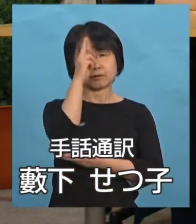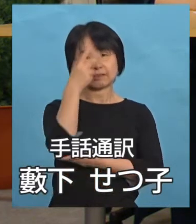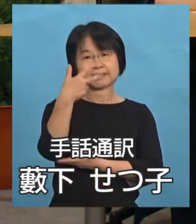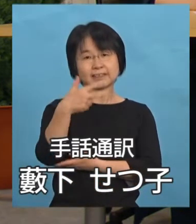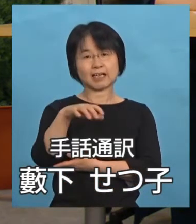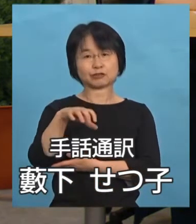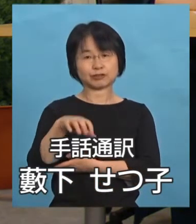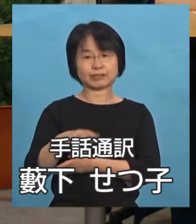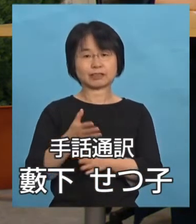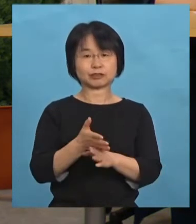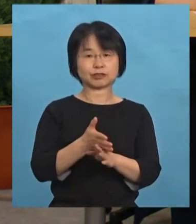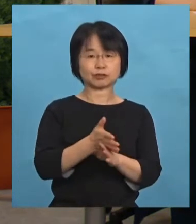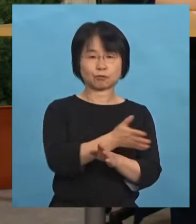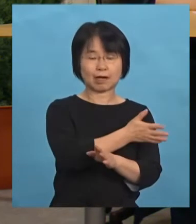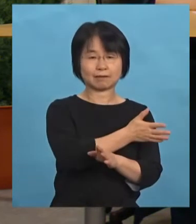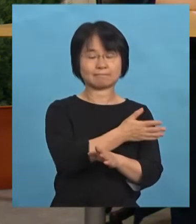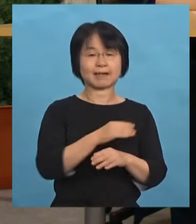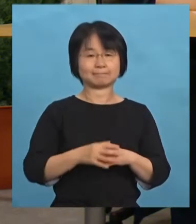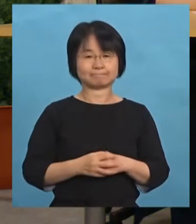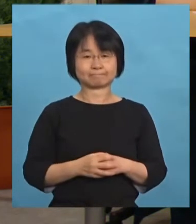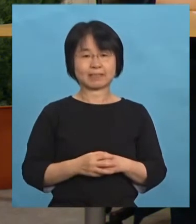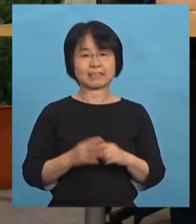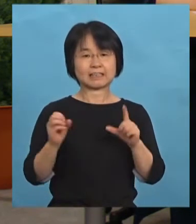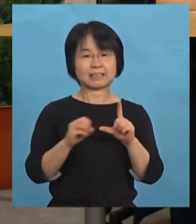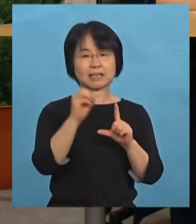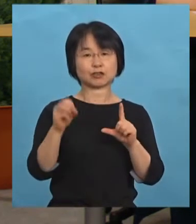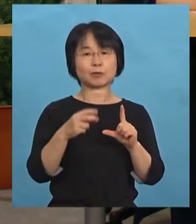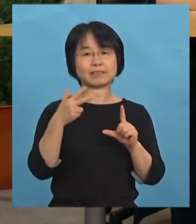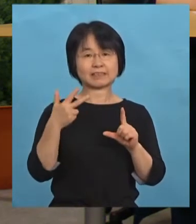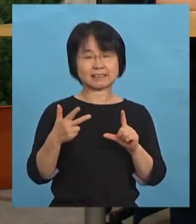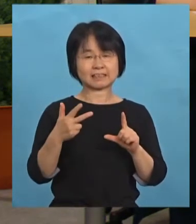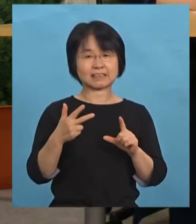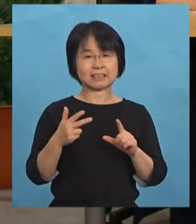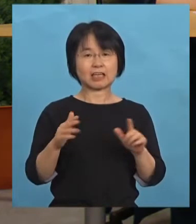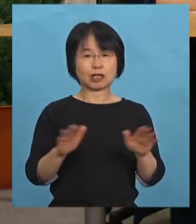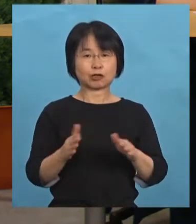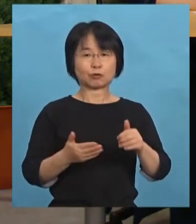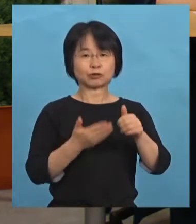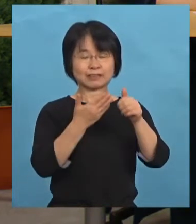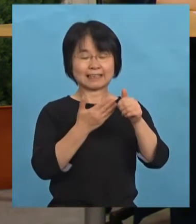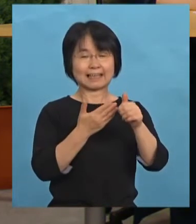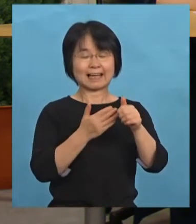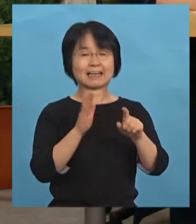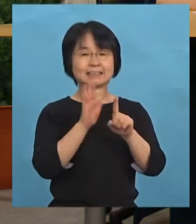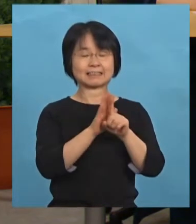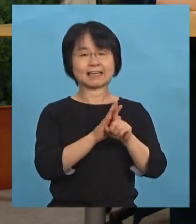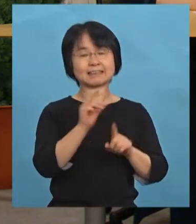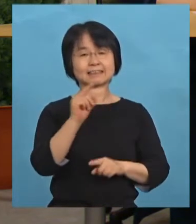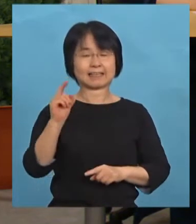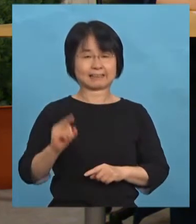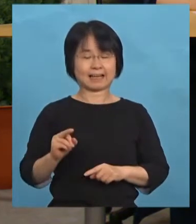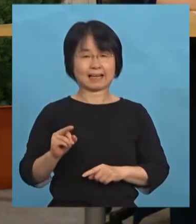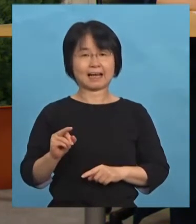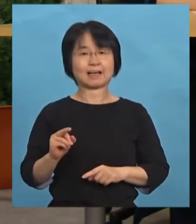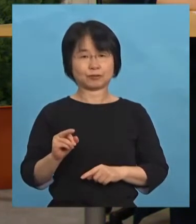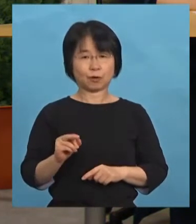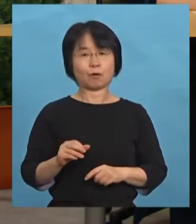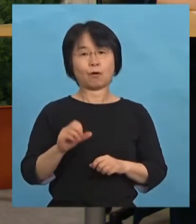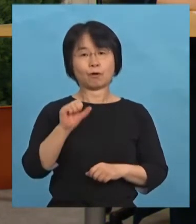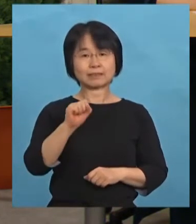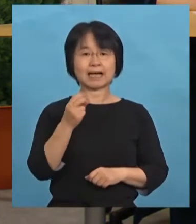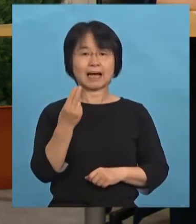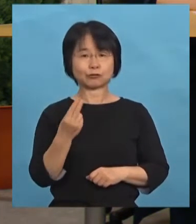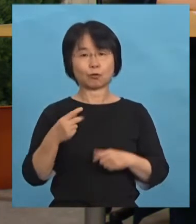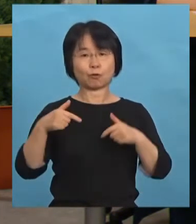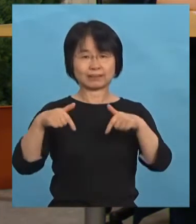こんにちは、市役所です。続いて後半は東近江市子育て支援センターの里西さんに子育てコンシェルジ